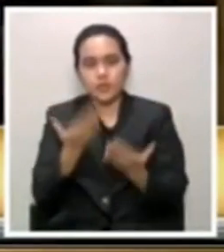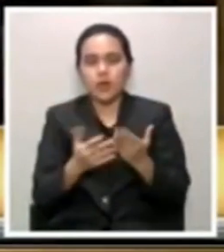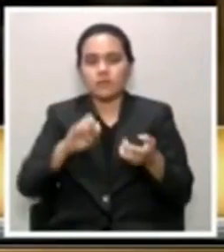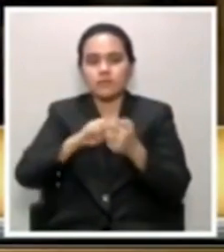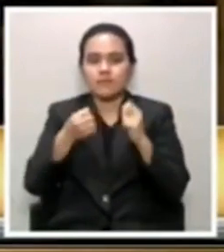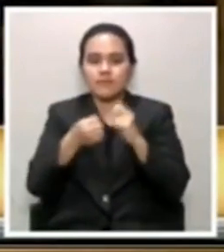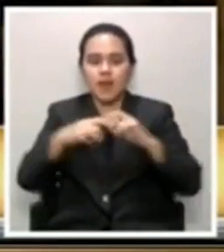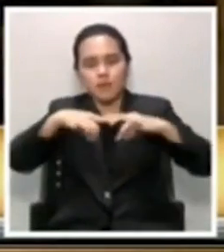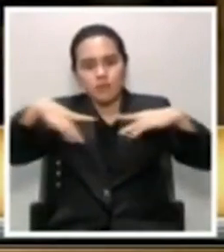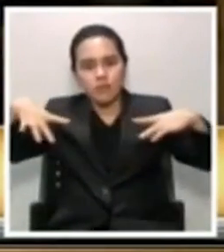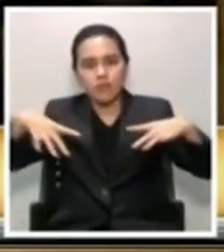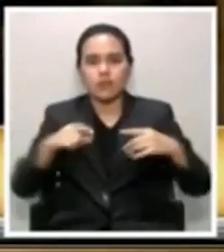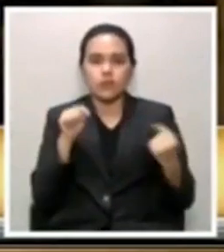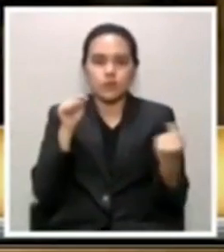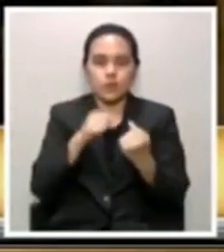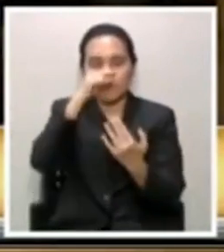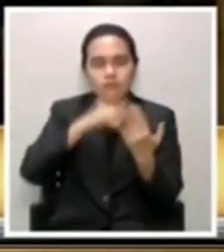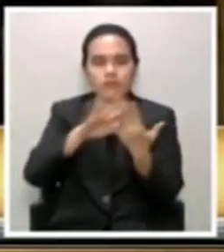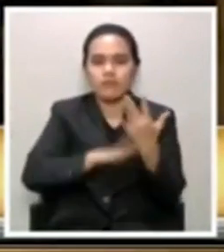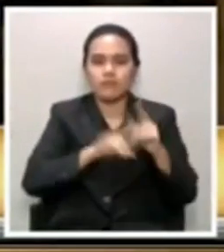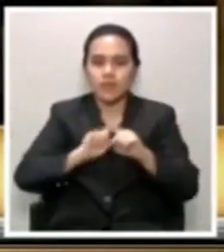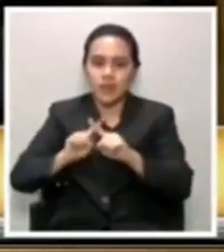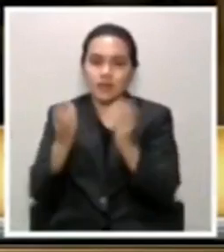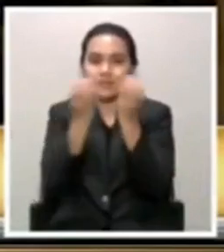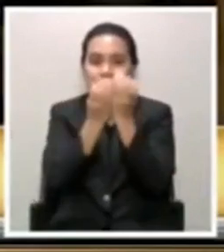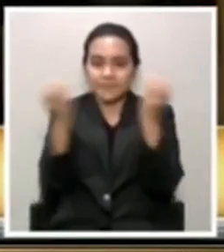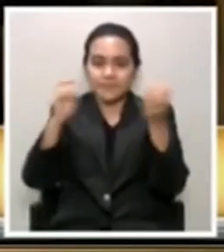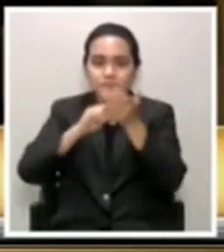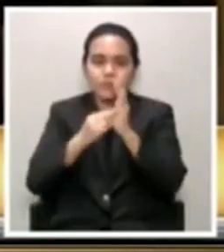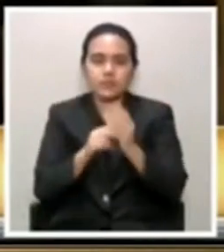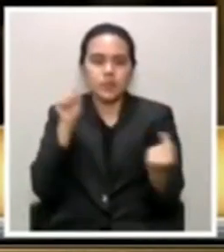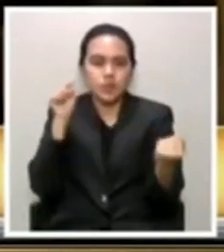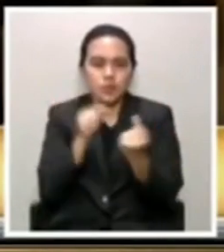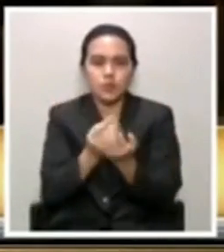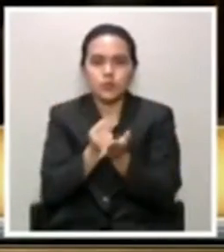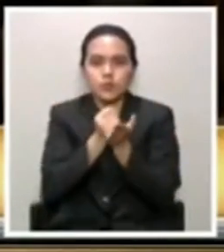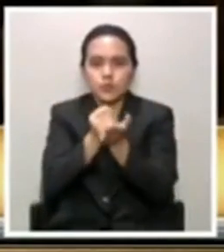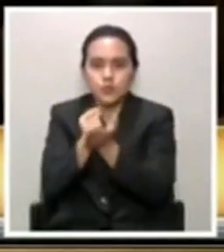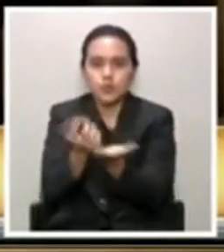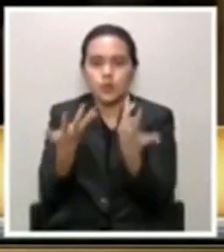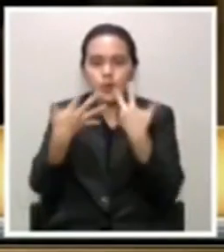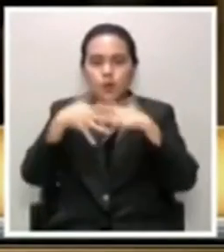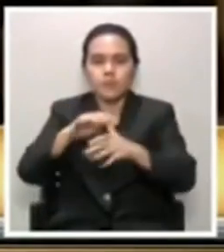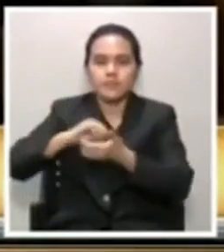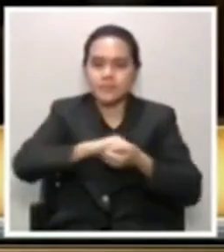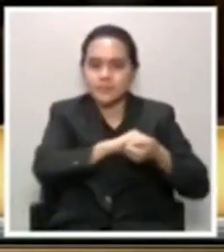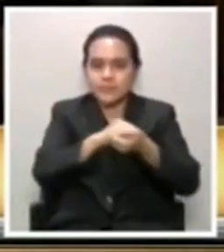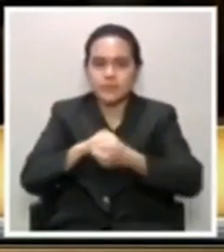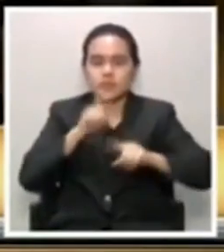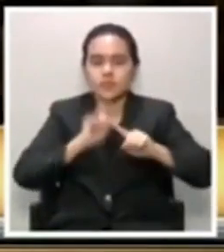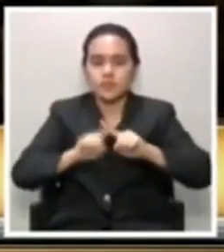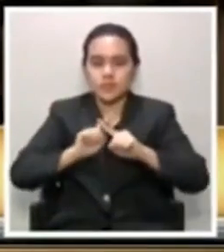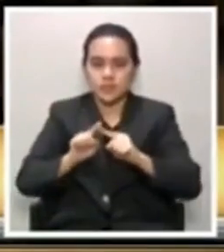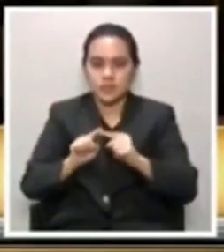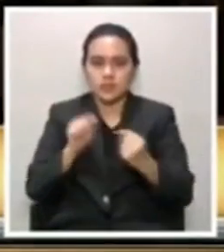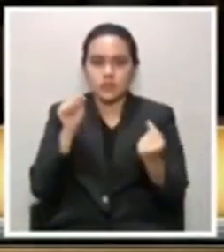ความขัดแย้งวิกฤตการเมืองของคนในชาติรัฐธรรมนูญก็กลายเป็นสัญลักษณ์ของการสร้างความสมานฉันท์ความปรองดองในการแสวงหาฉันทามติ